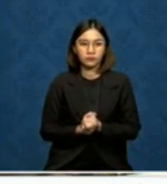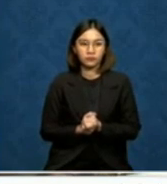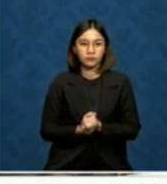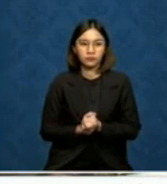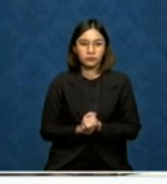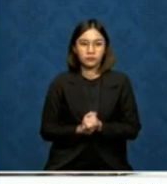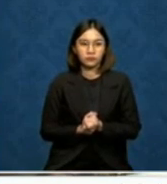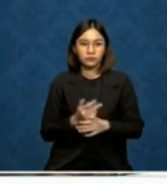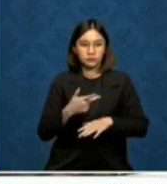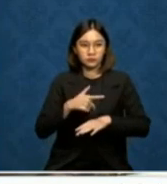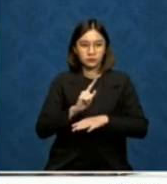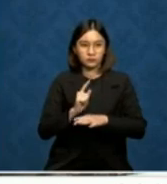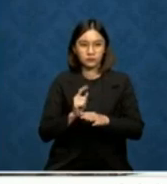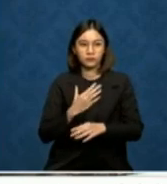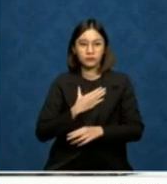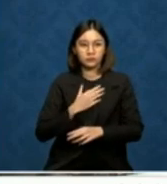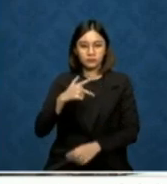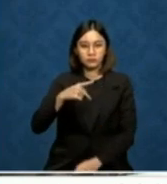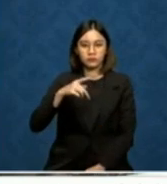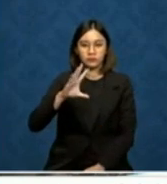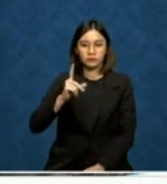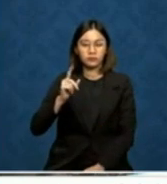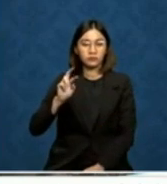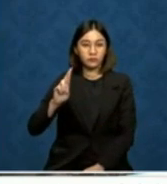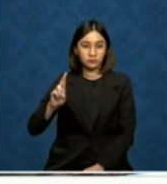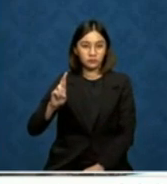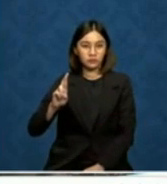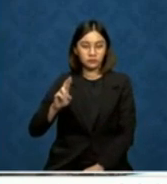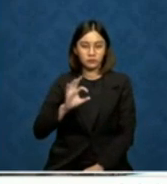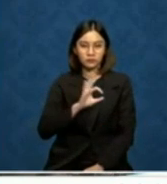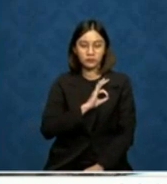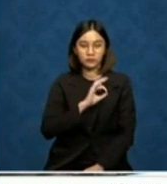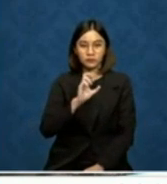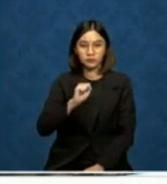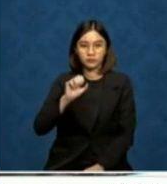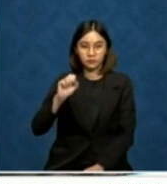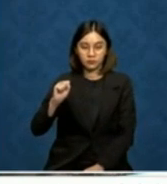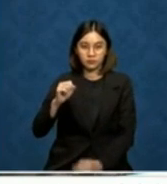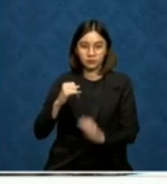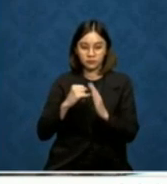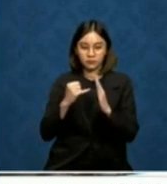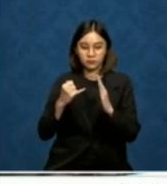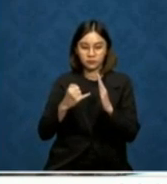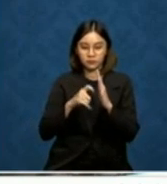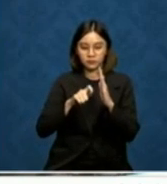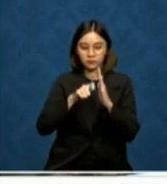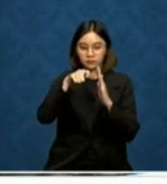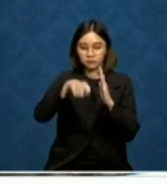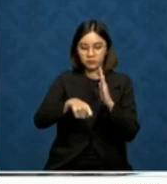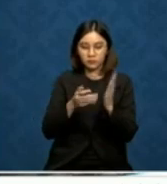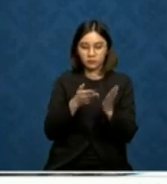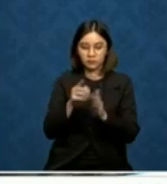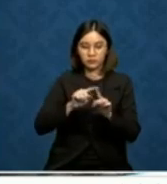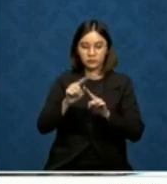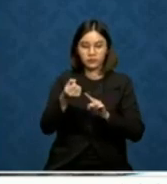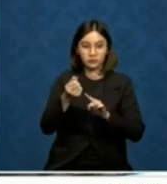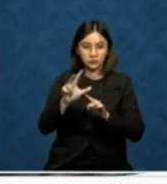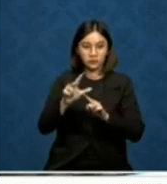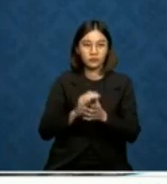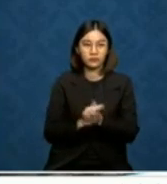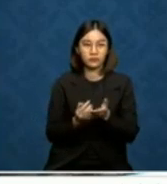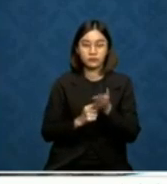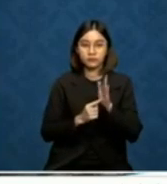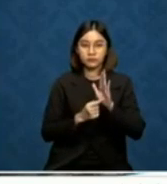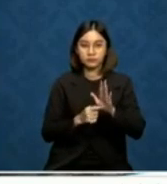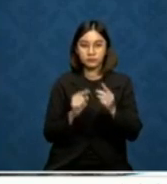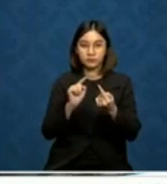ครับท่านประธานครับผมพัชระจันทรลังทองนะครับสมาชิกสภาผู้แทนราษฎรจังหวัดนครราชสีมาเขต13ครับขอเสน